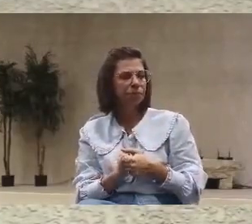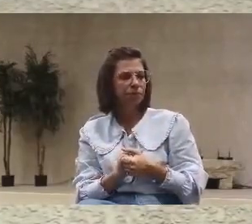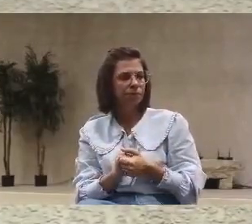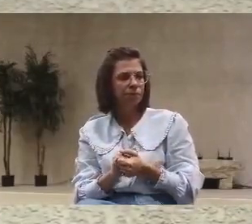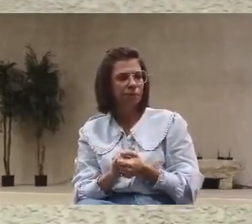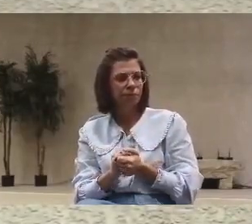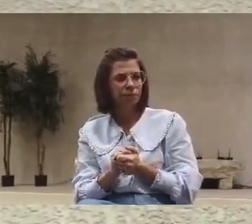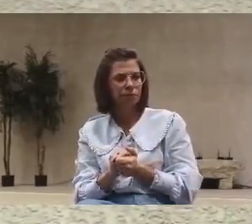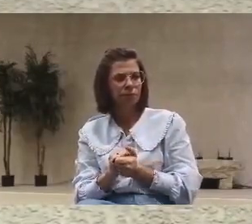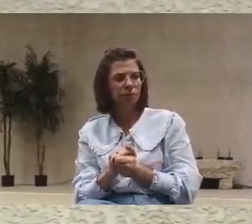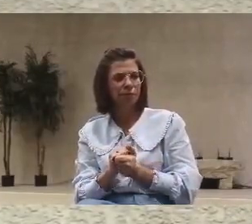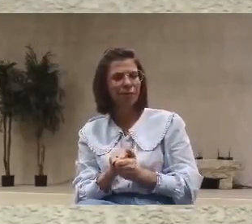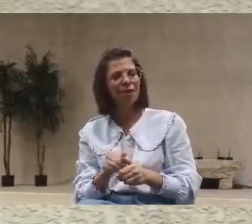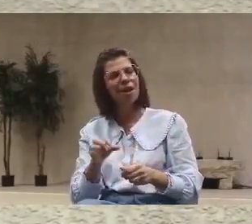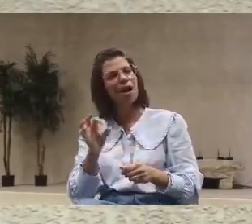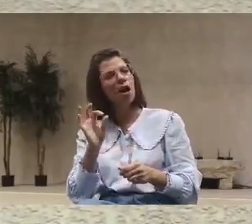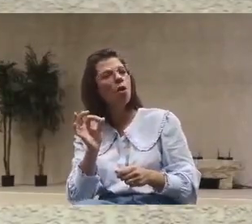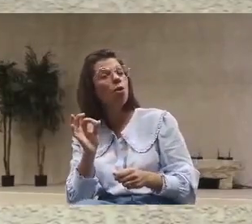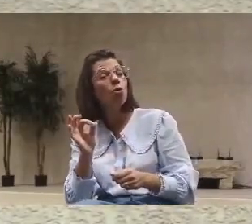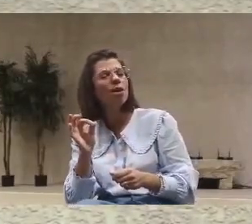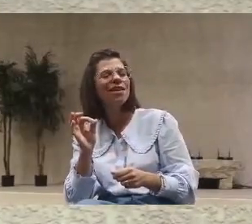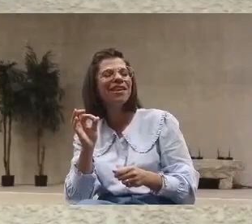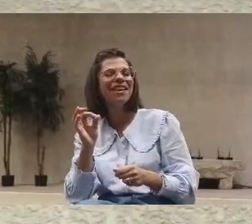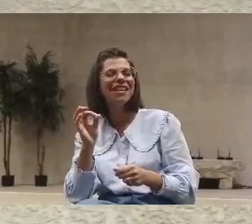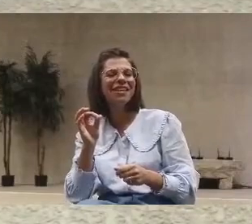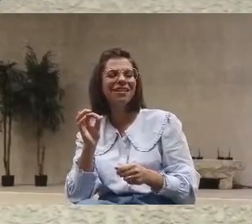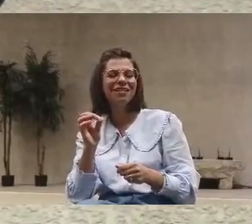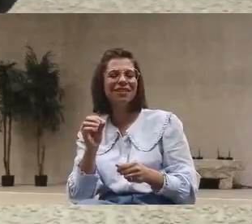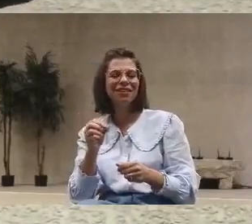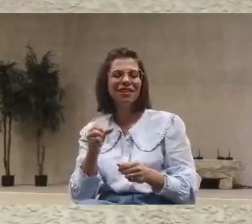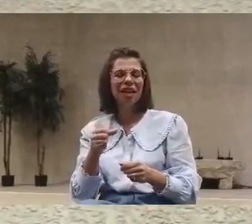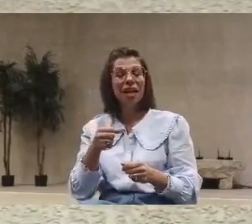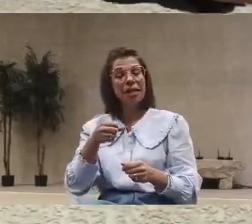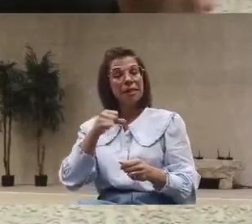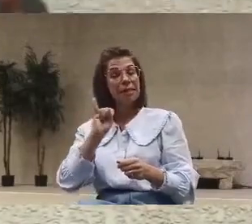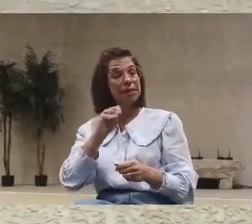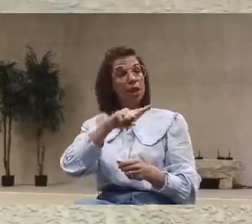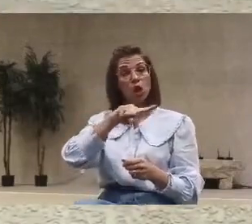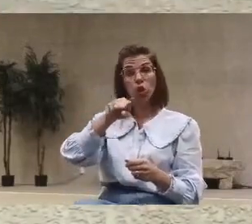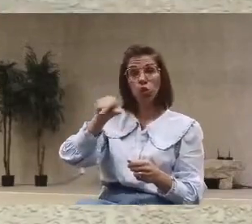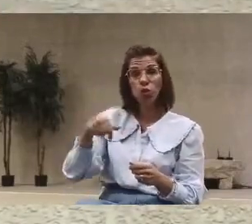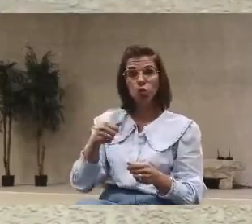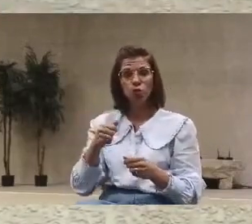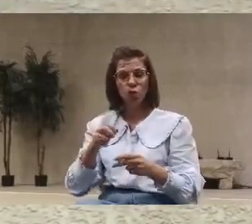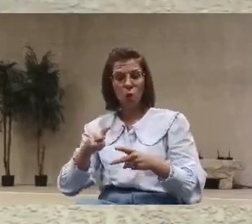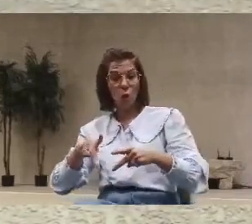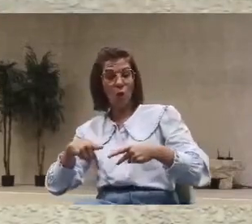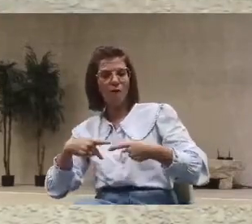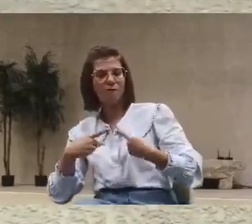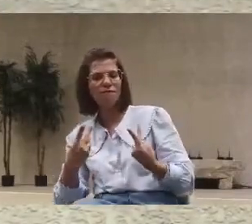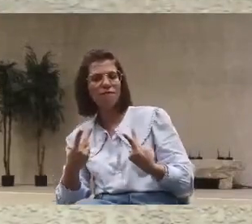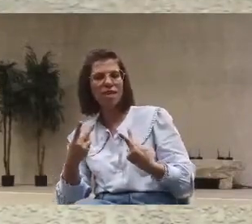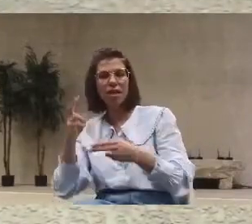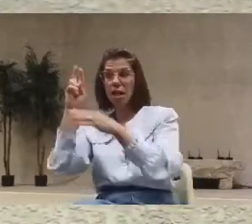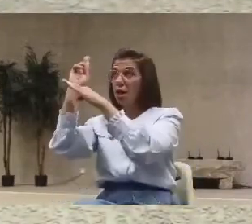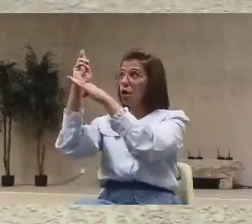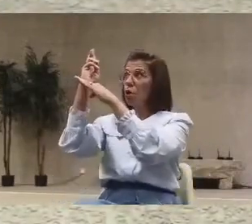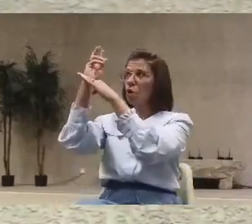vont disparaître la lumière va se faire et dans le royaume de Dieu c'est la paix